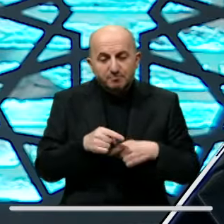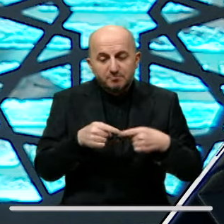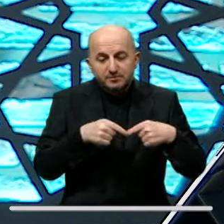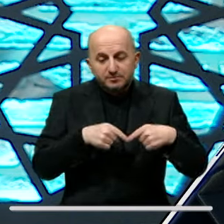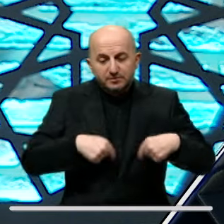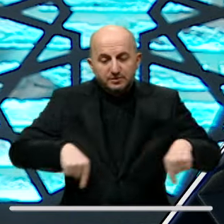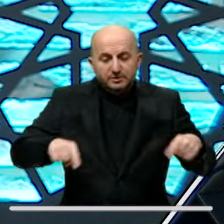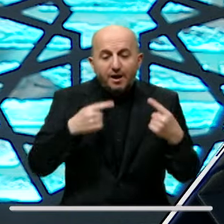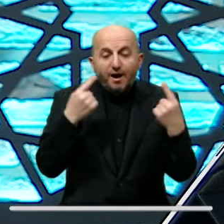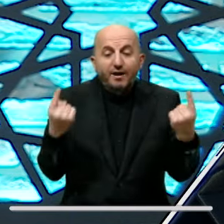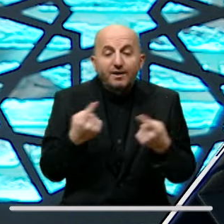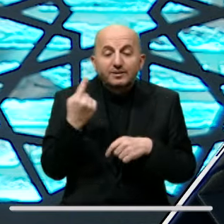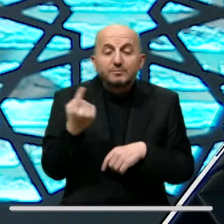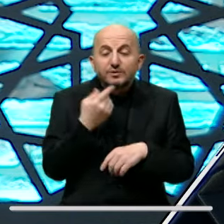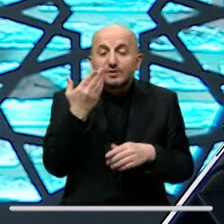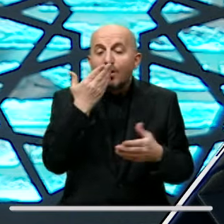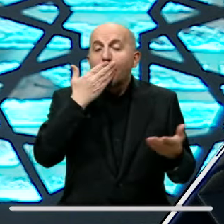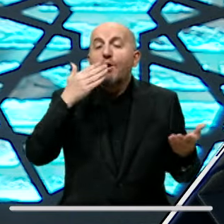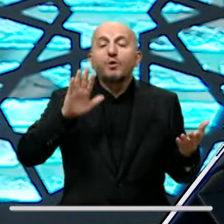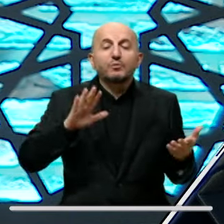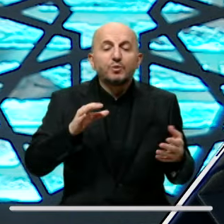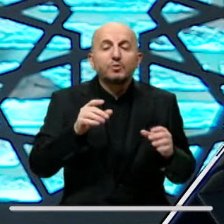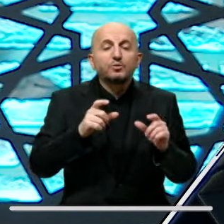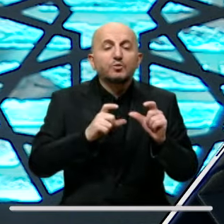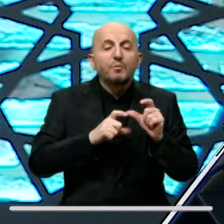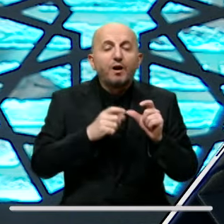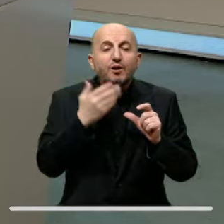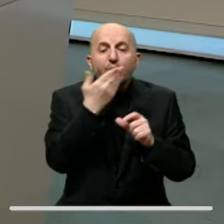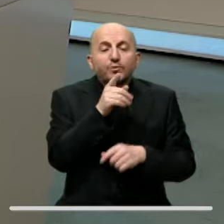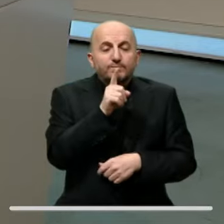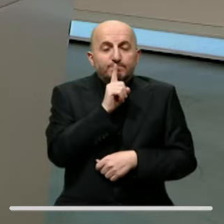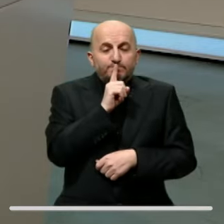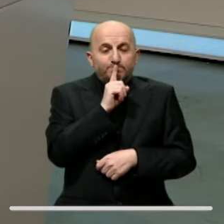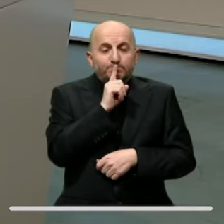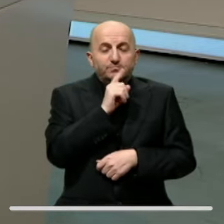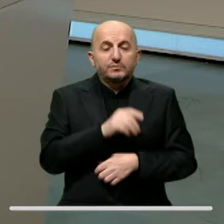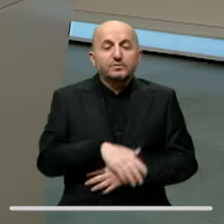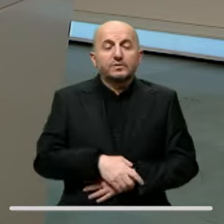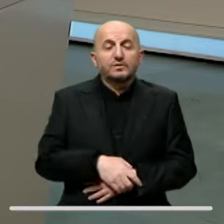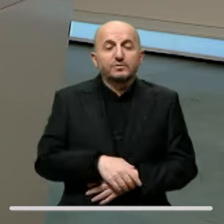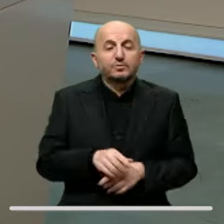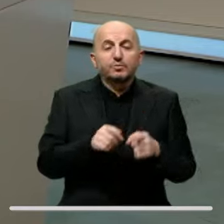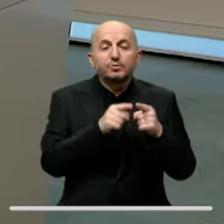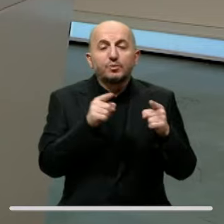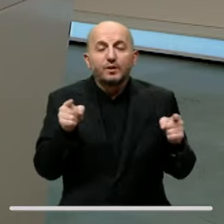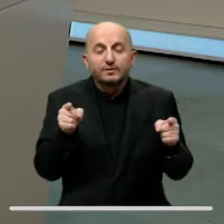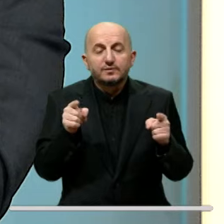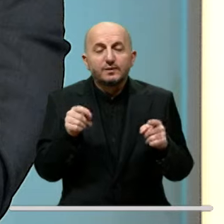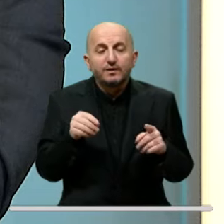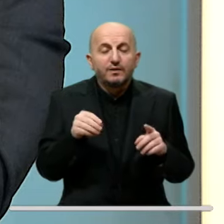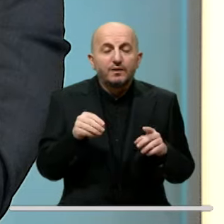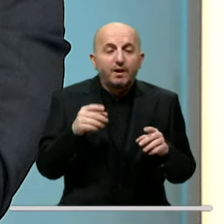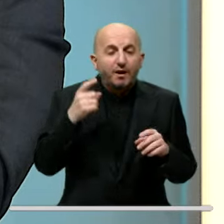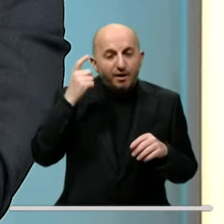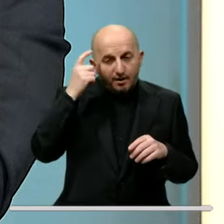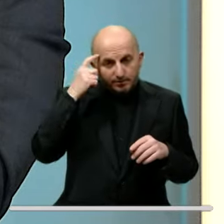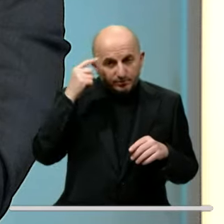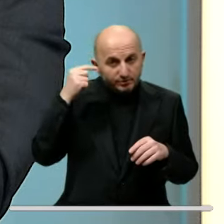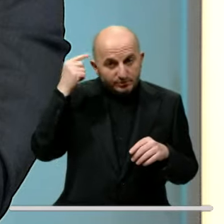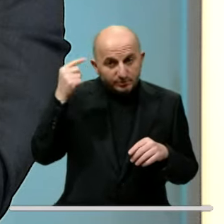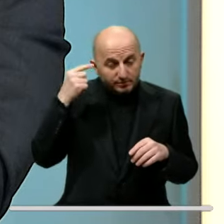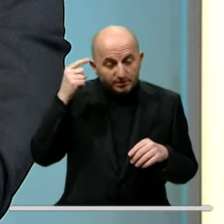şey okumuyoruz. Sadece Sübhaneke'yi okuyup susuyoruz. Bu sustuğumuz sürece aklımızdan,